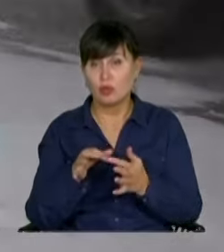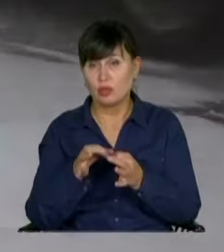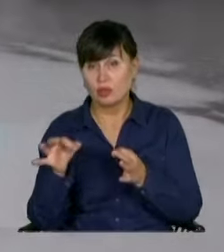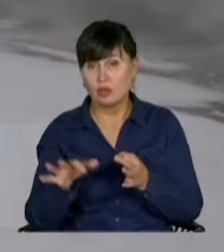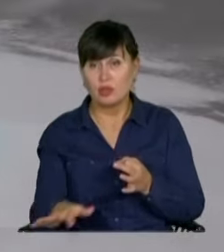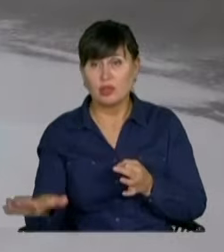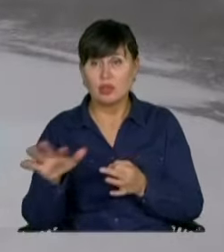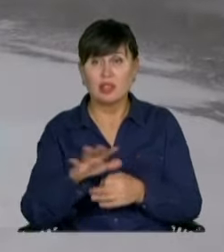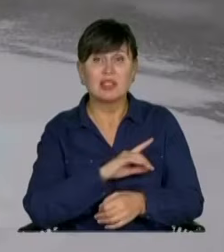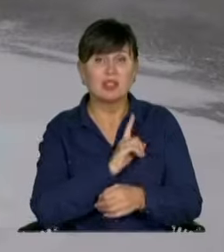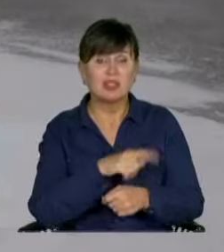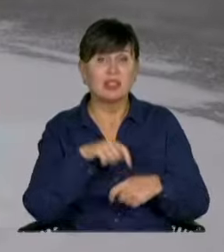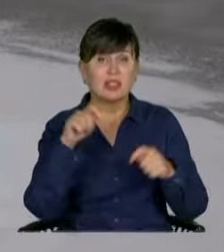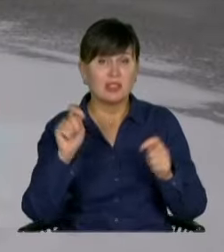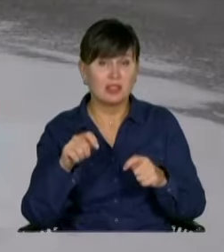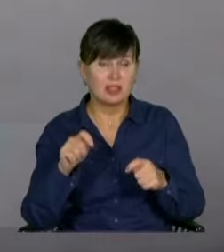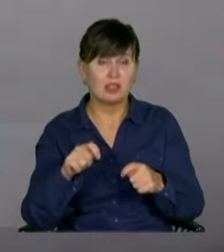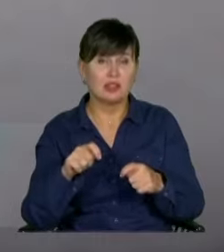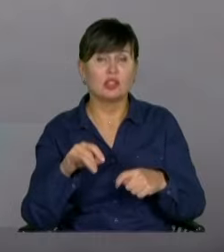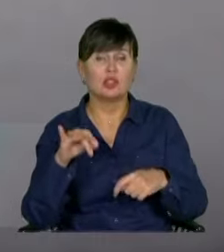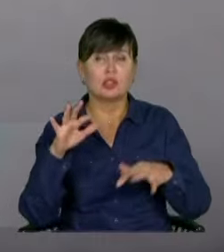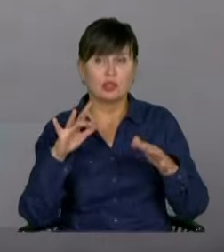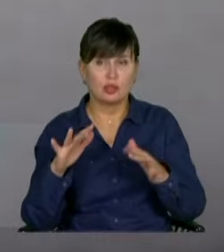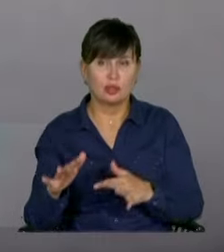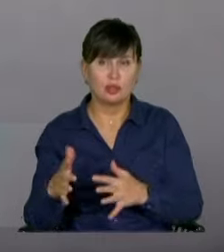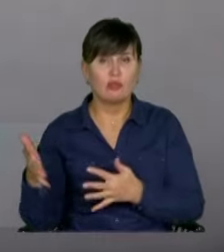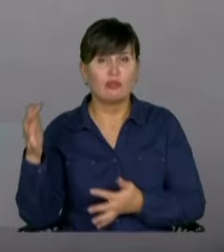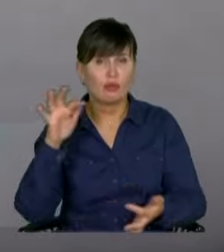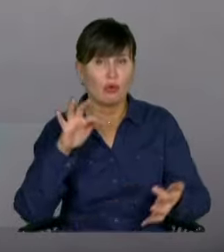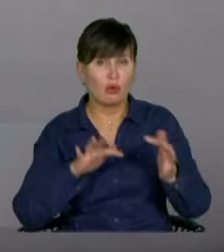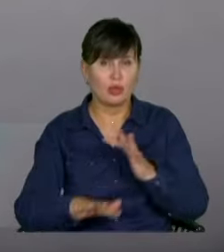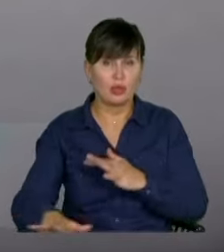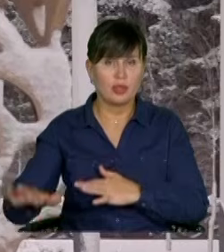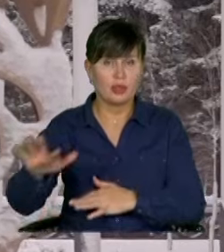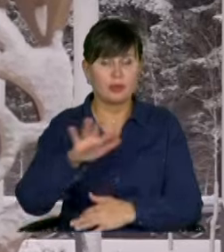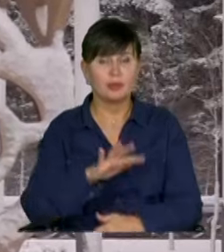возможны сильные снегопады и дожди, особенно в горных районах.